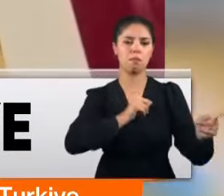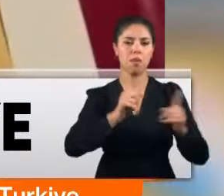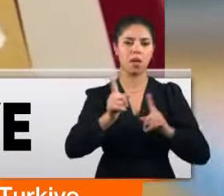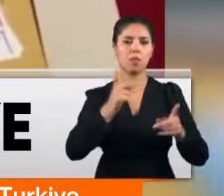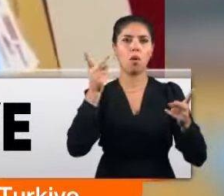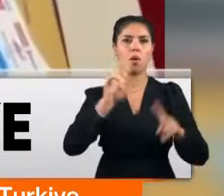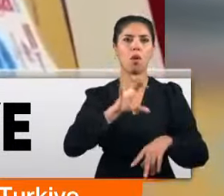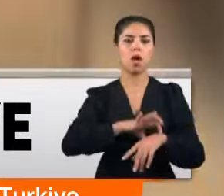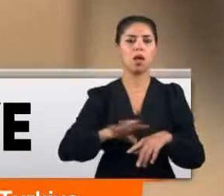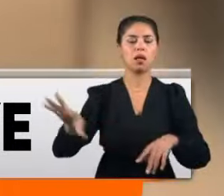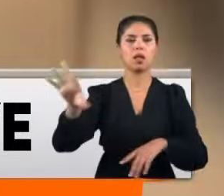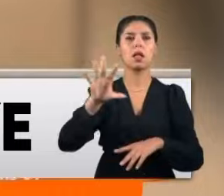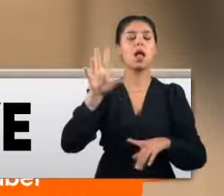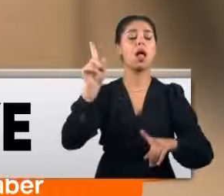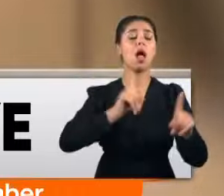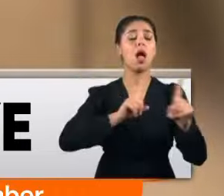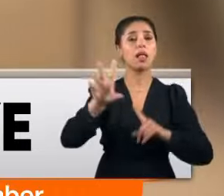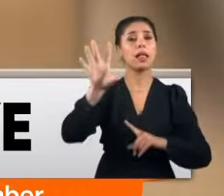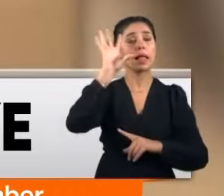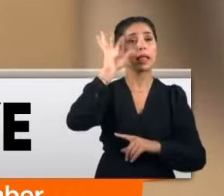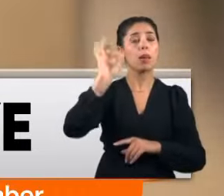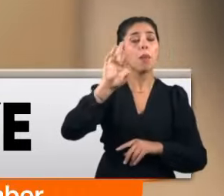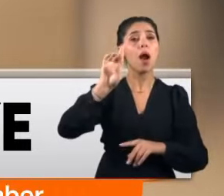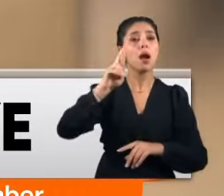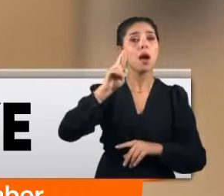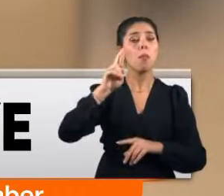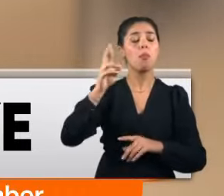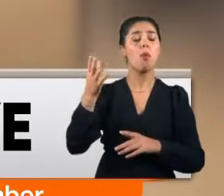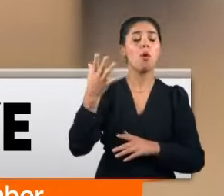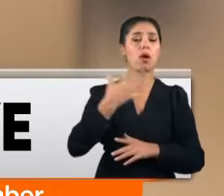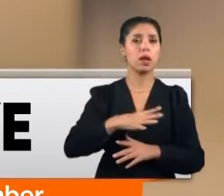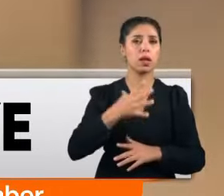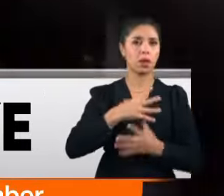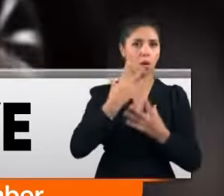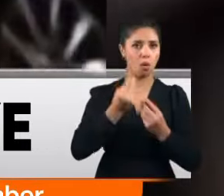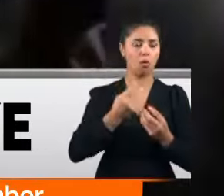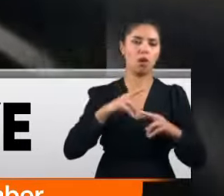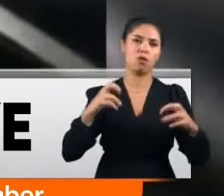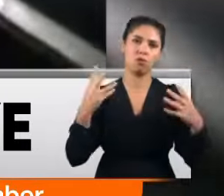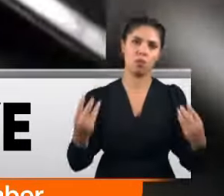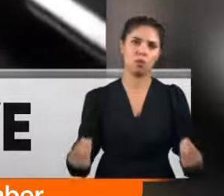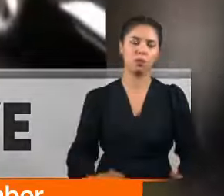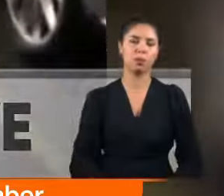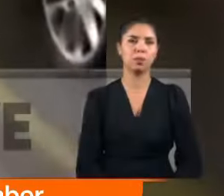tıp raporları istendi. Her ameliyatına bunun bir bedel biçtiniz, ben o bedeli size ödedim.